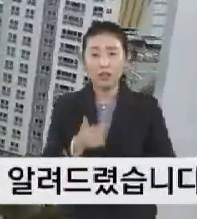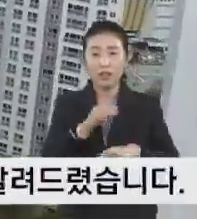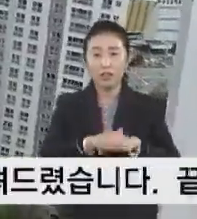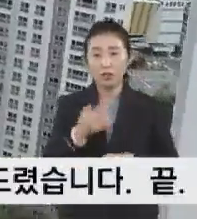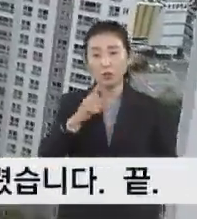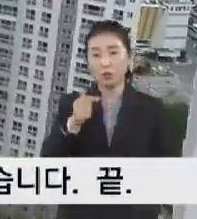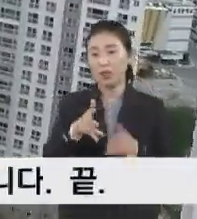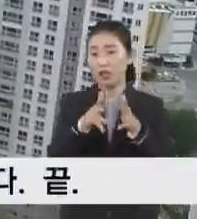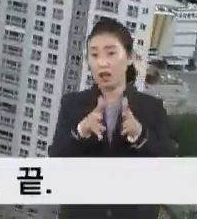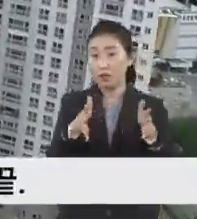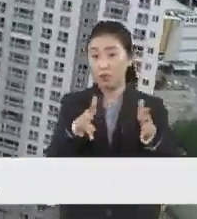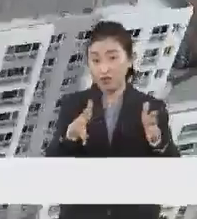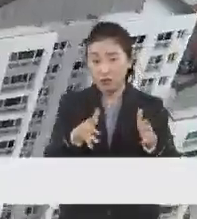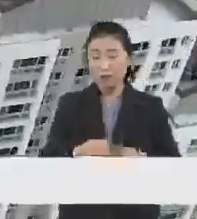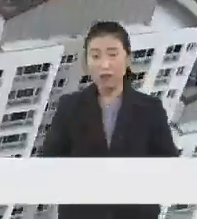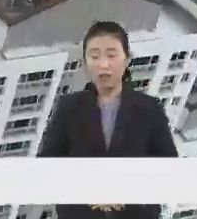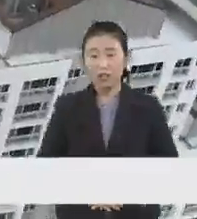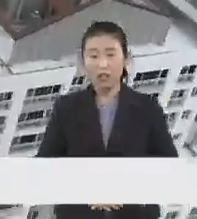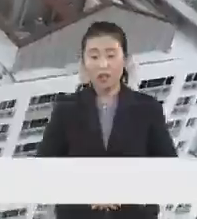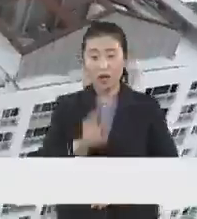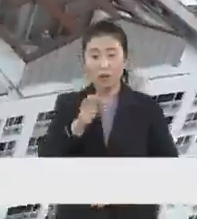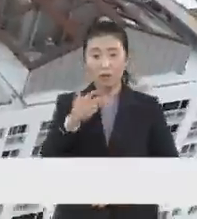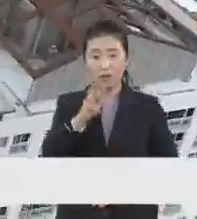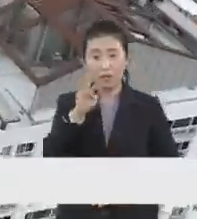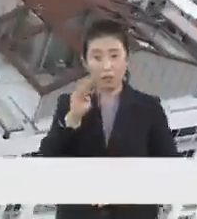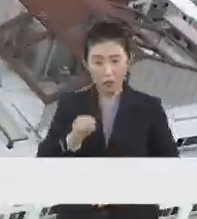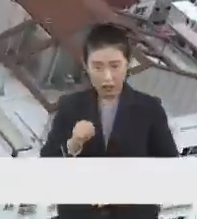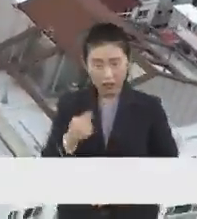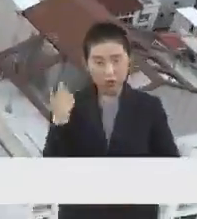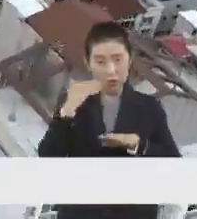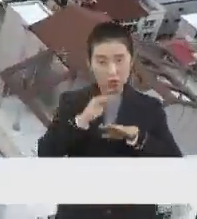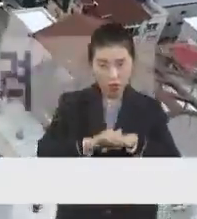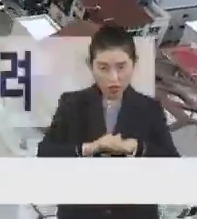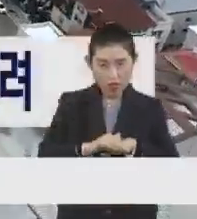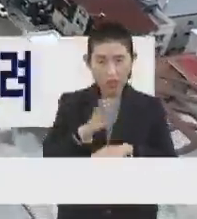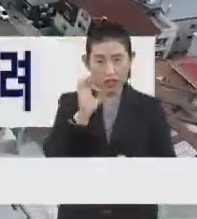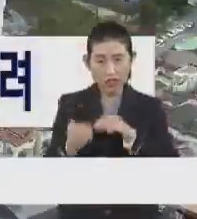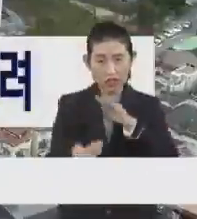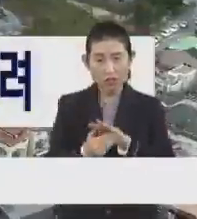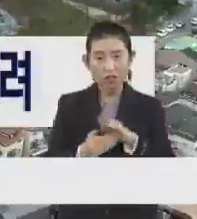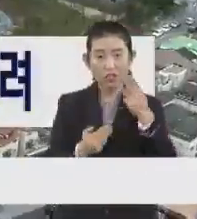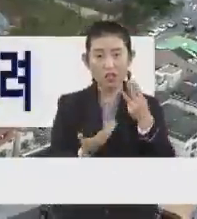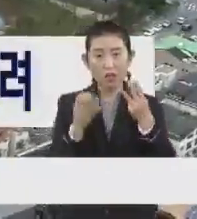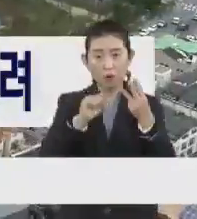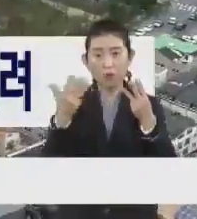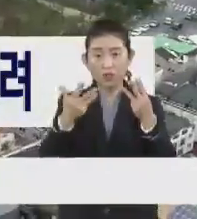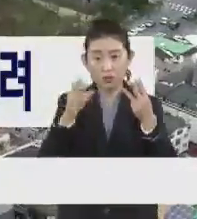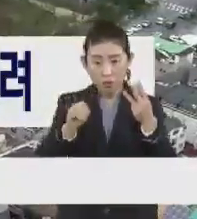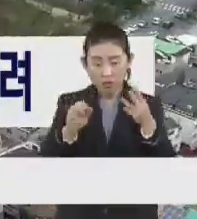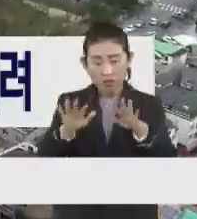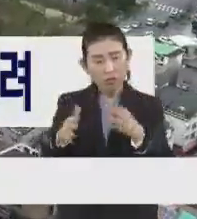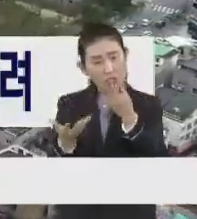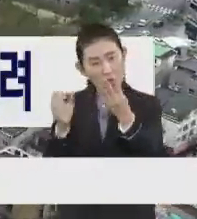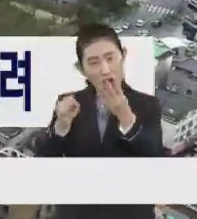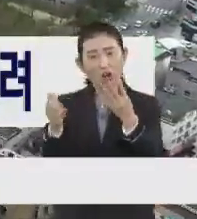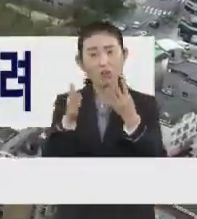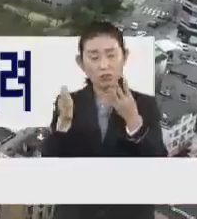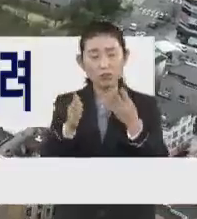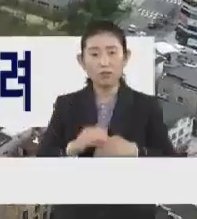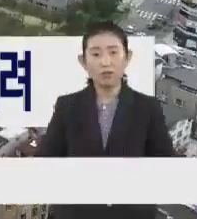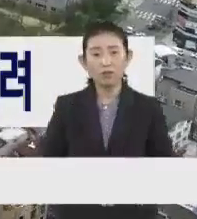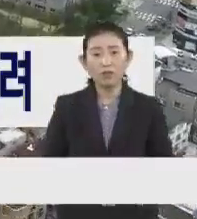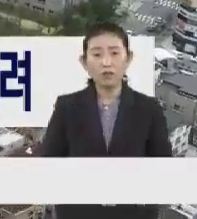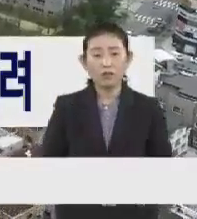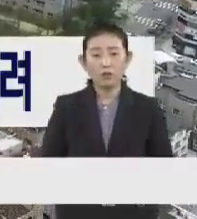대전 도안지구의 한 아파트. 84제곱미터 기준 전세 호가가 3억 8천만 원에서 4억 원대에